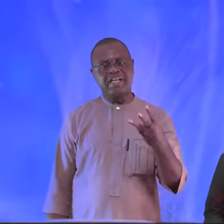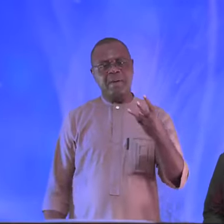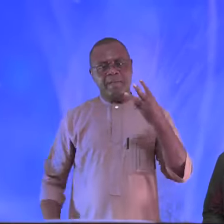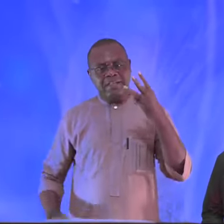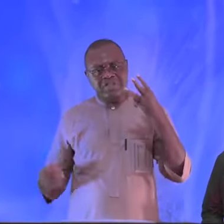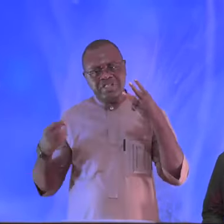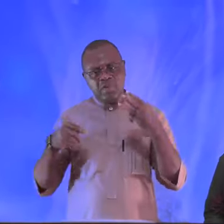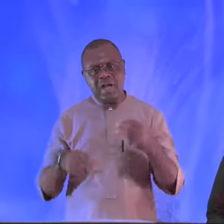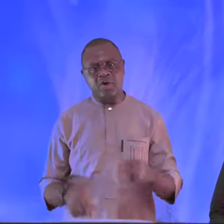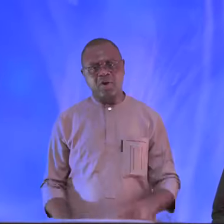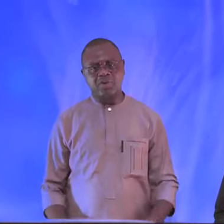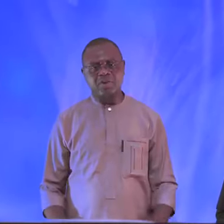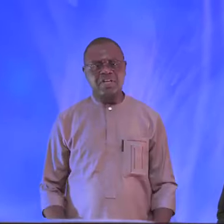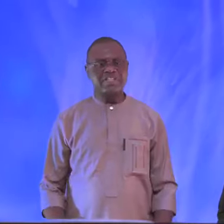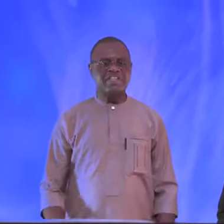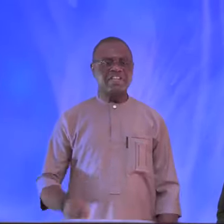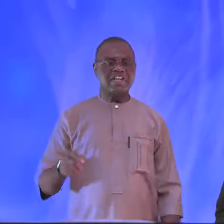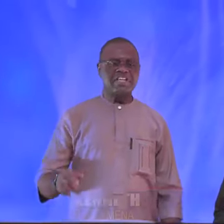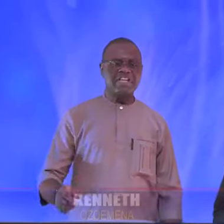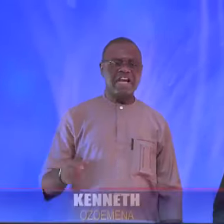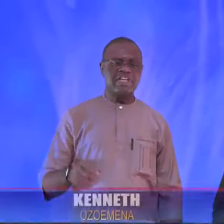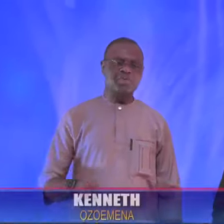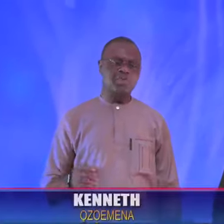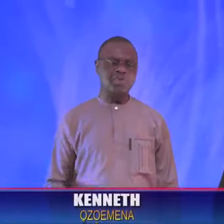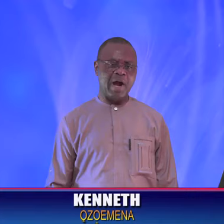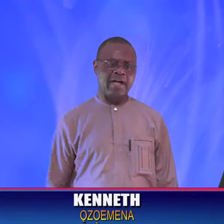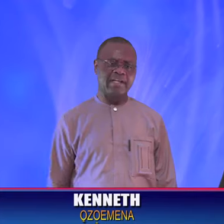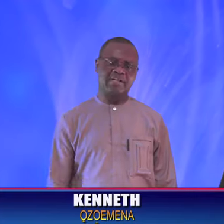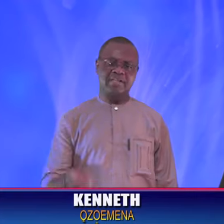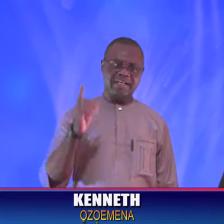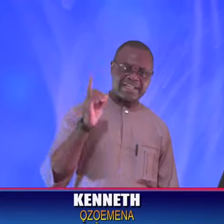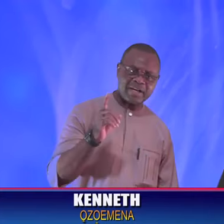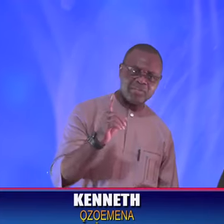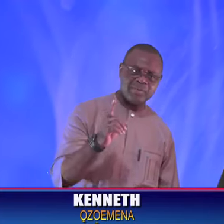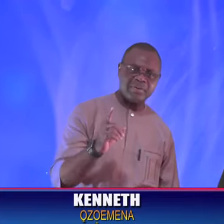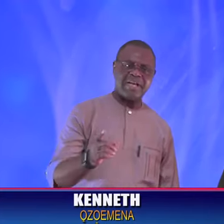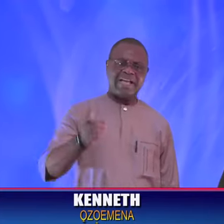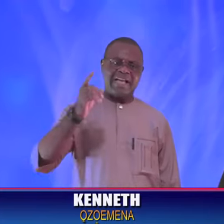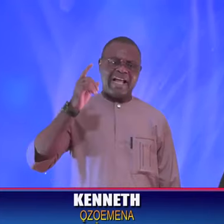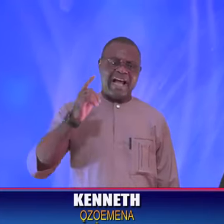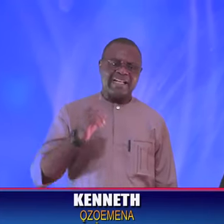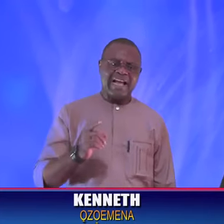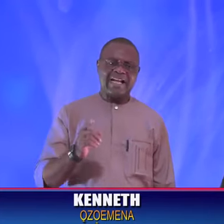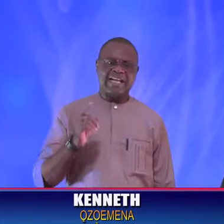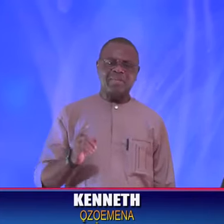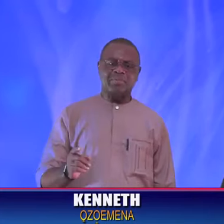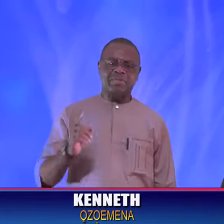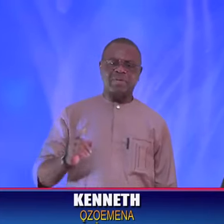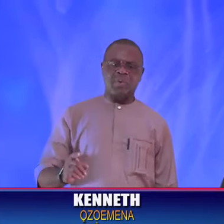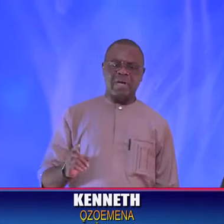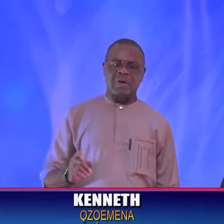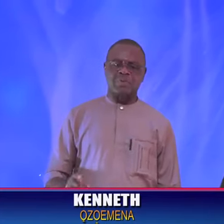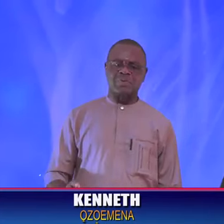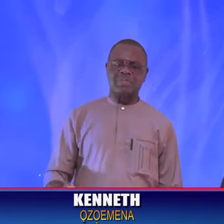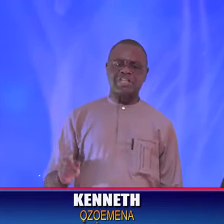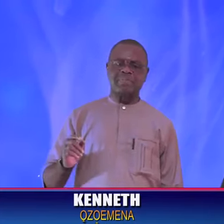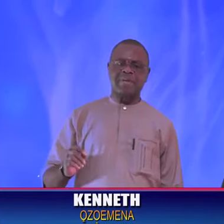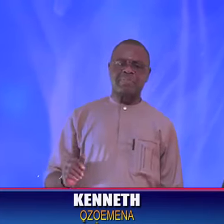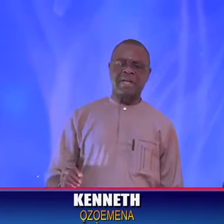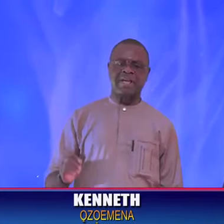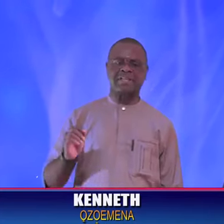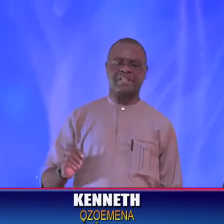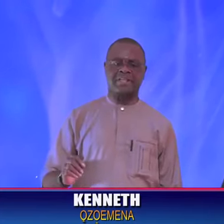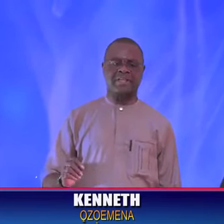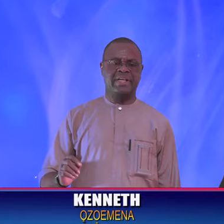ịghọta ma tinyekwa n'ọrụ site n'ihe anyị nụrụ ugbu a. Nke mbụ, anyị aghaghị ịbụ ndị nwụrụ anwụ si